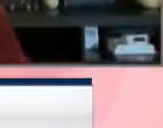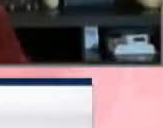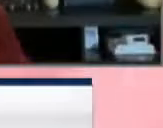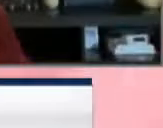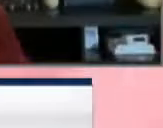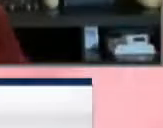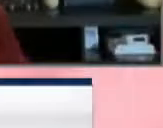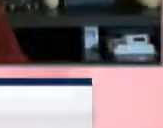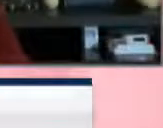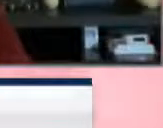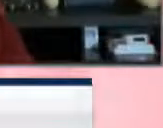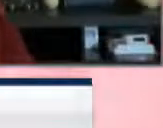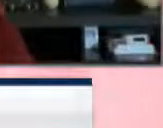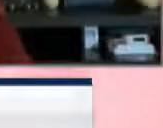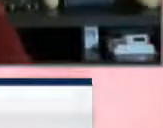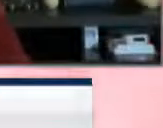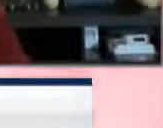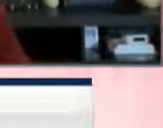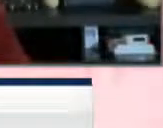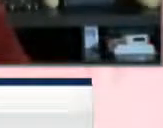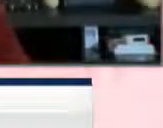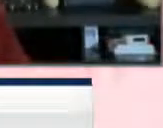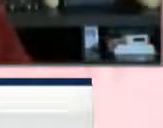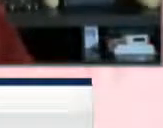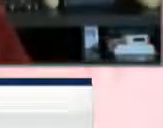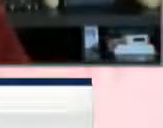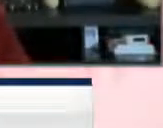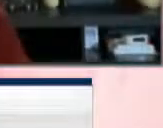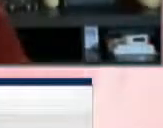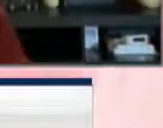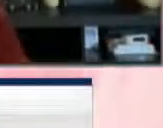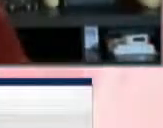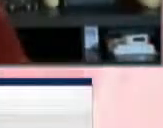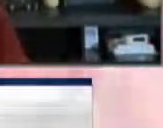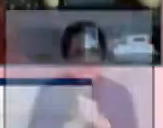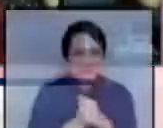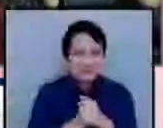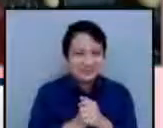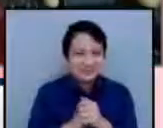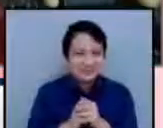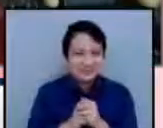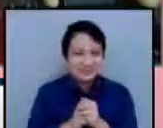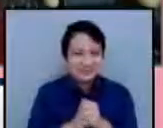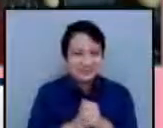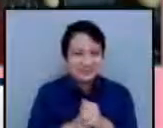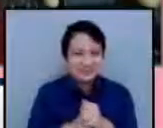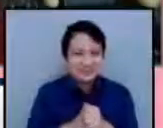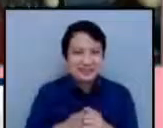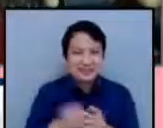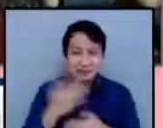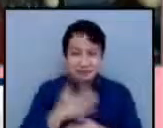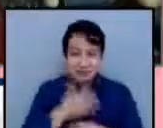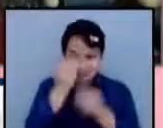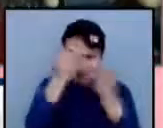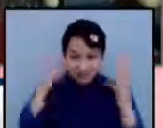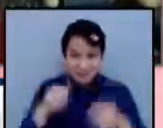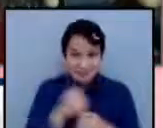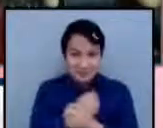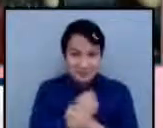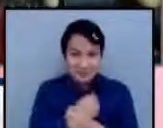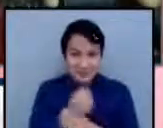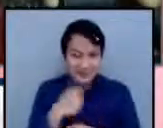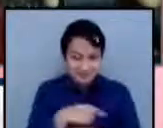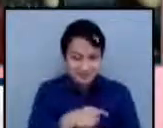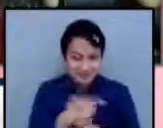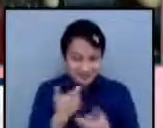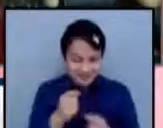na yon, di ba? Hindi niya ako pwedeng papiliin. Kasi kung talagang mahal ako, di ba? Susuportahan niya yung trip ko, susuportahan niya yung career